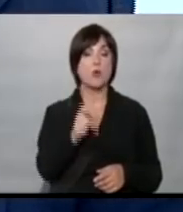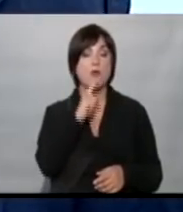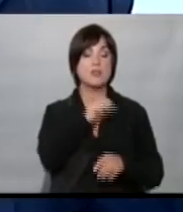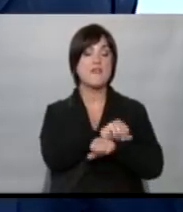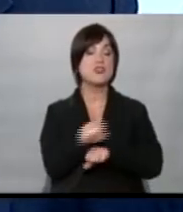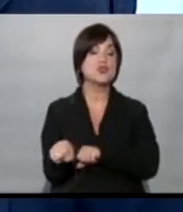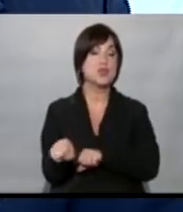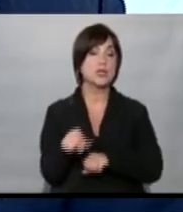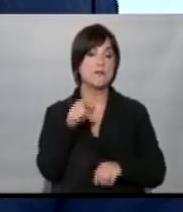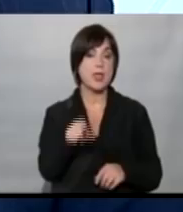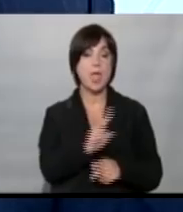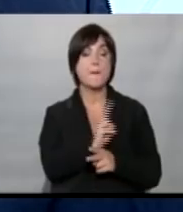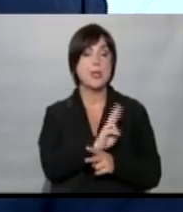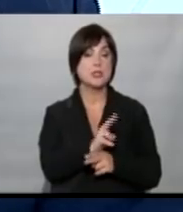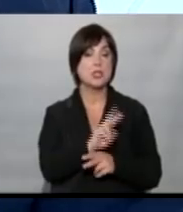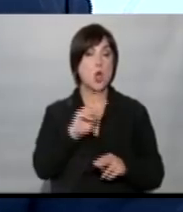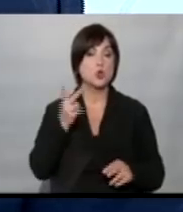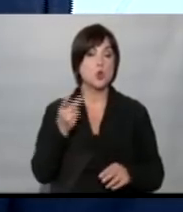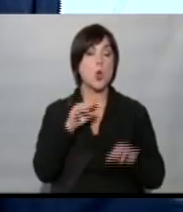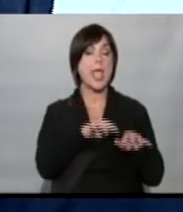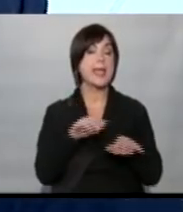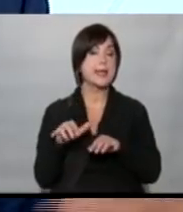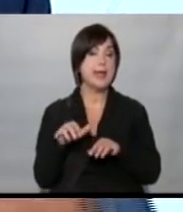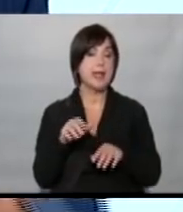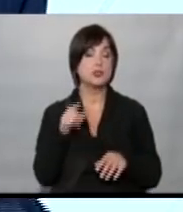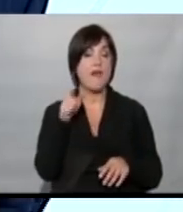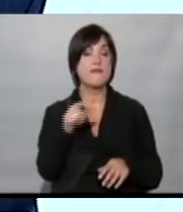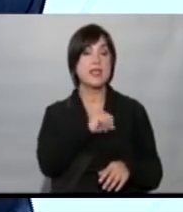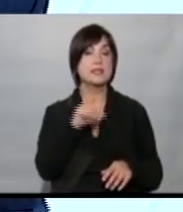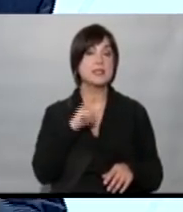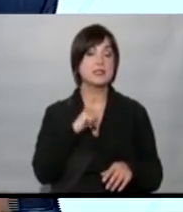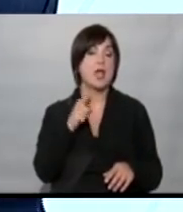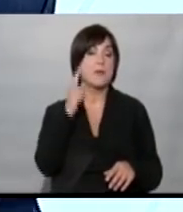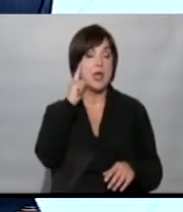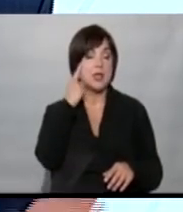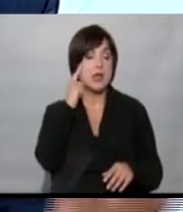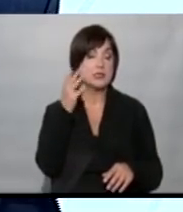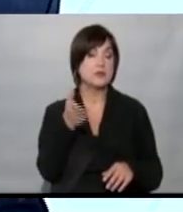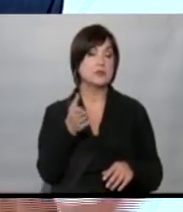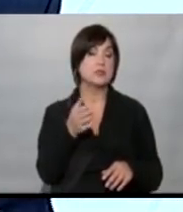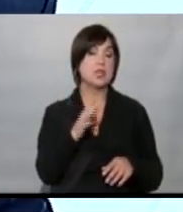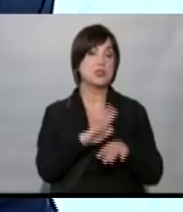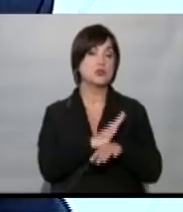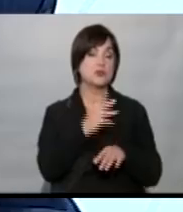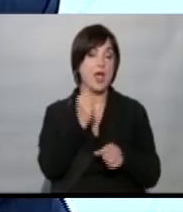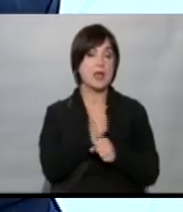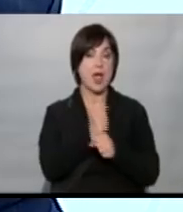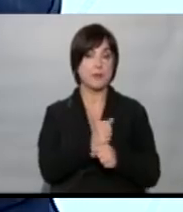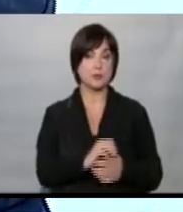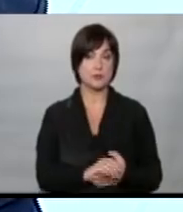жртва на манипулација на други играчи, вие се само наивно размислувате на емотивни работи кои